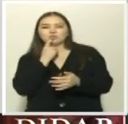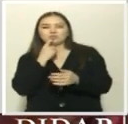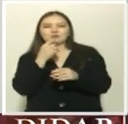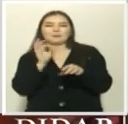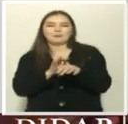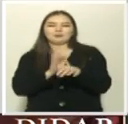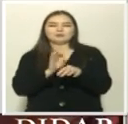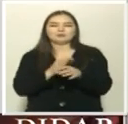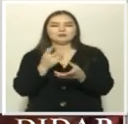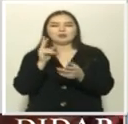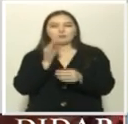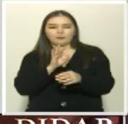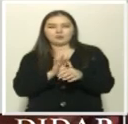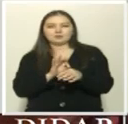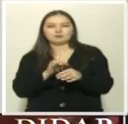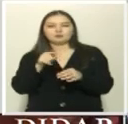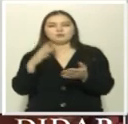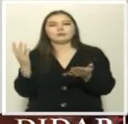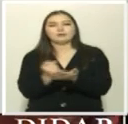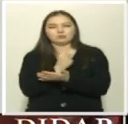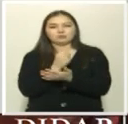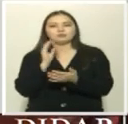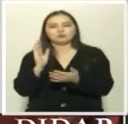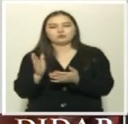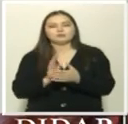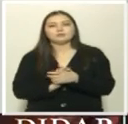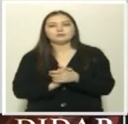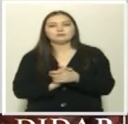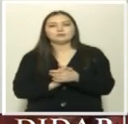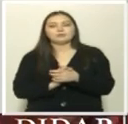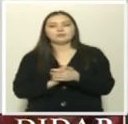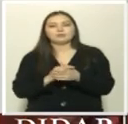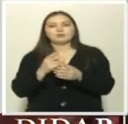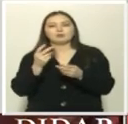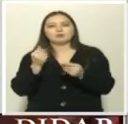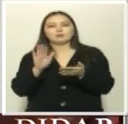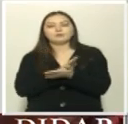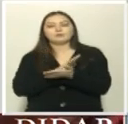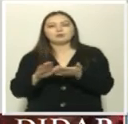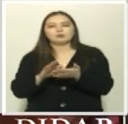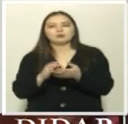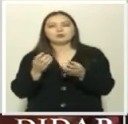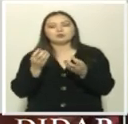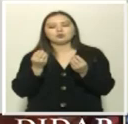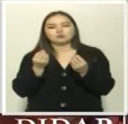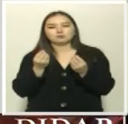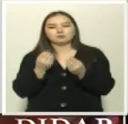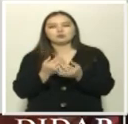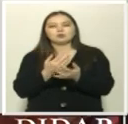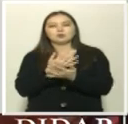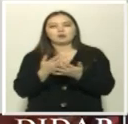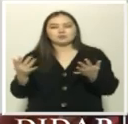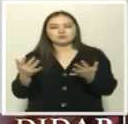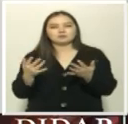больнице, областной детской больнице. Также в рамках республиканского бюджета у нас обеспечиваются другие